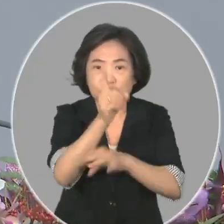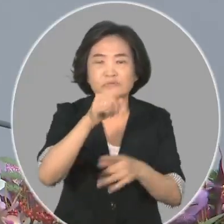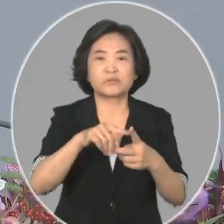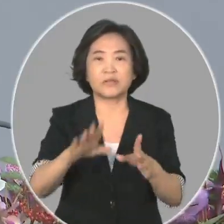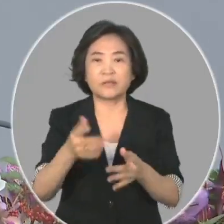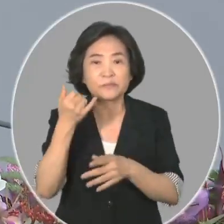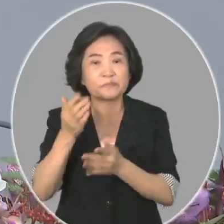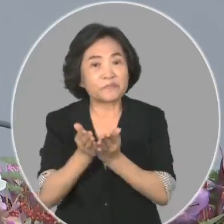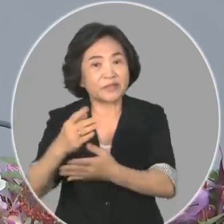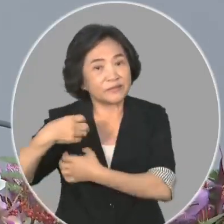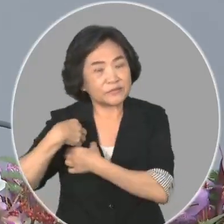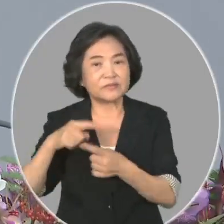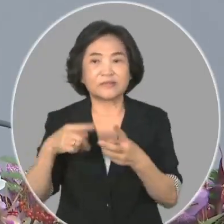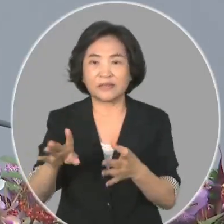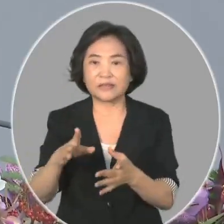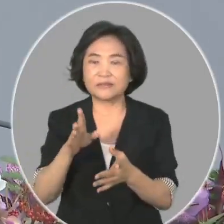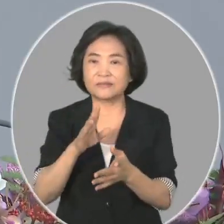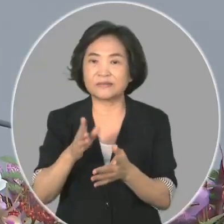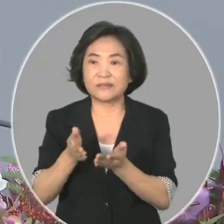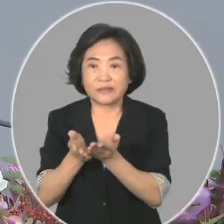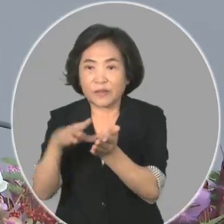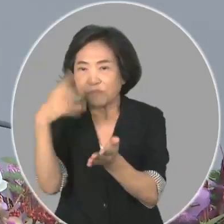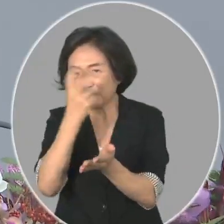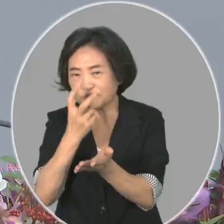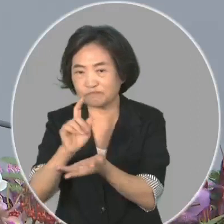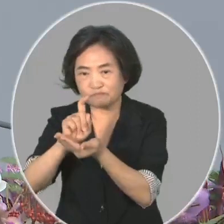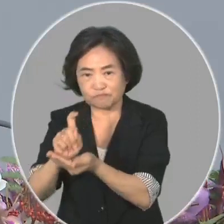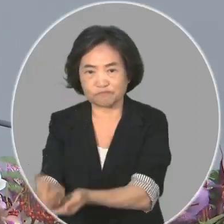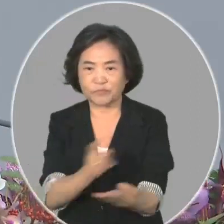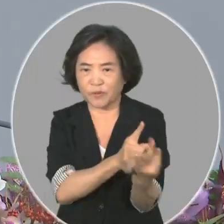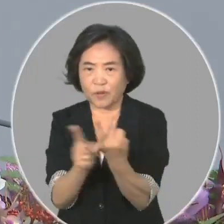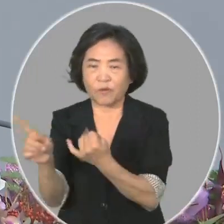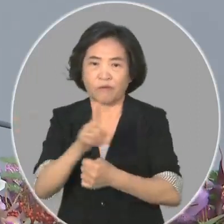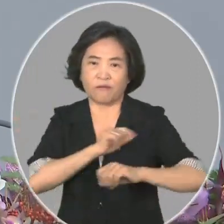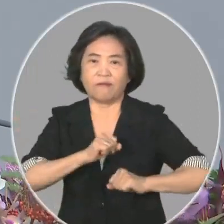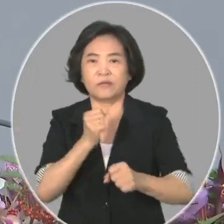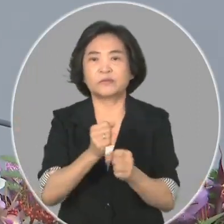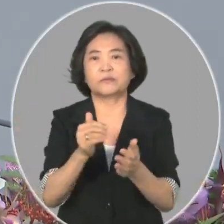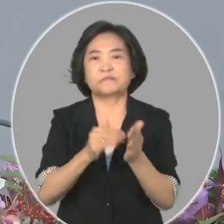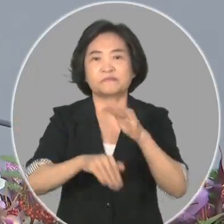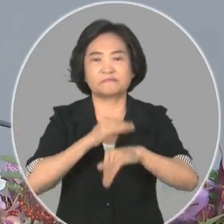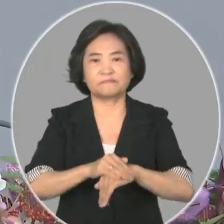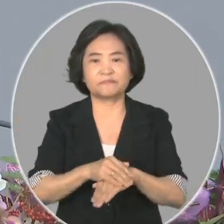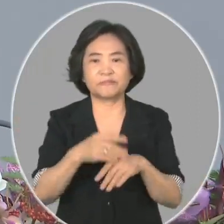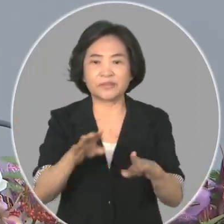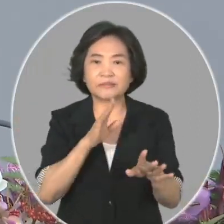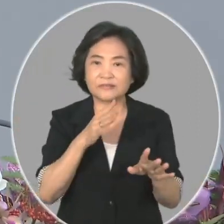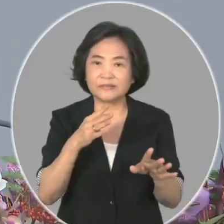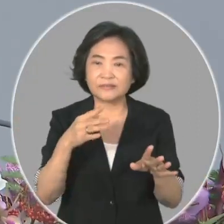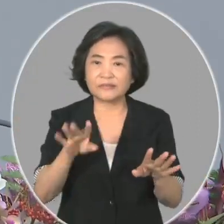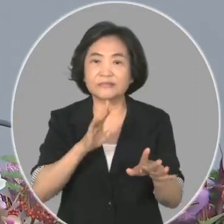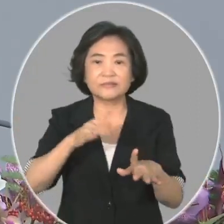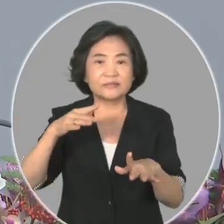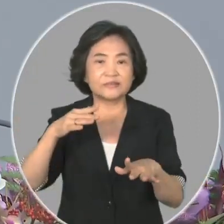军海巡的高效能舰艇。此外，我们也积极地筹获各类小型高